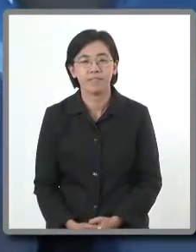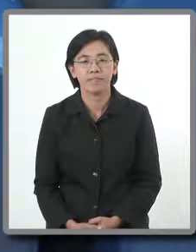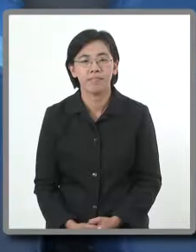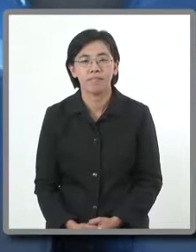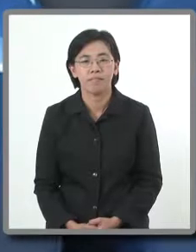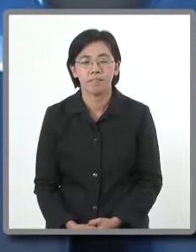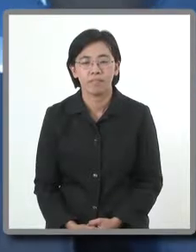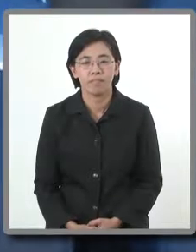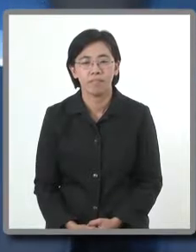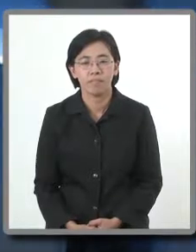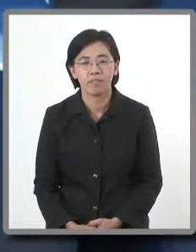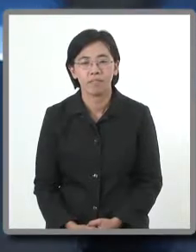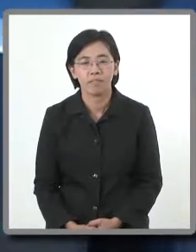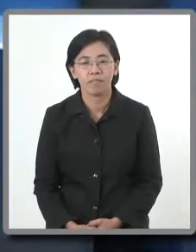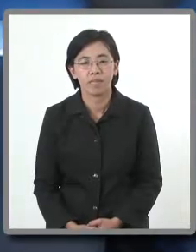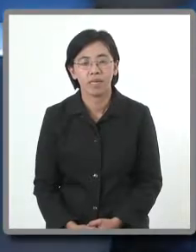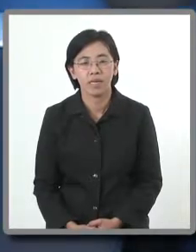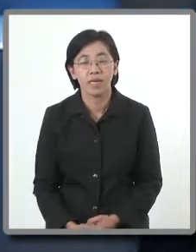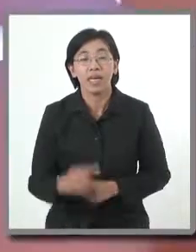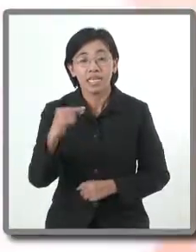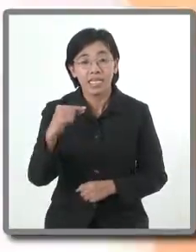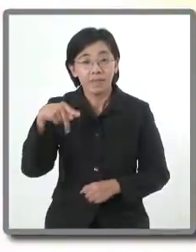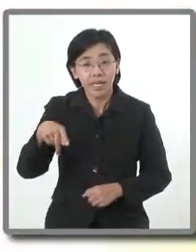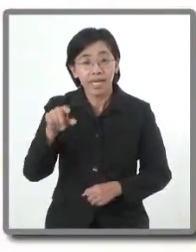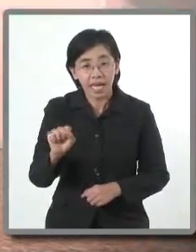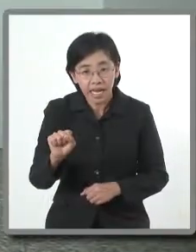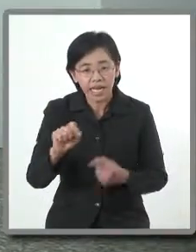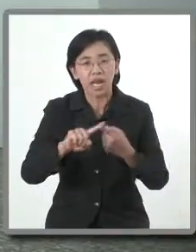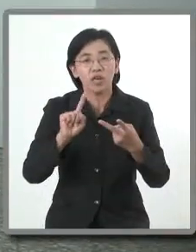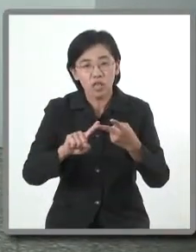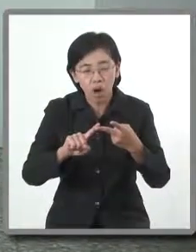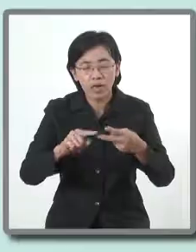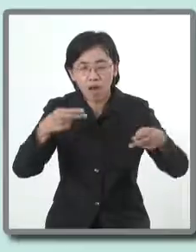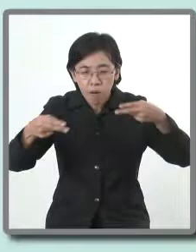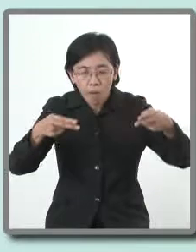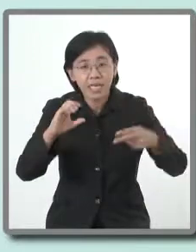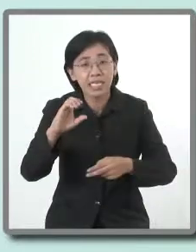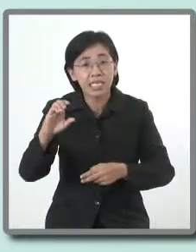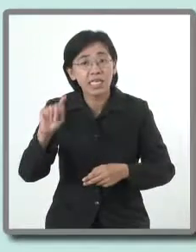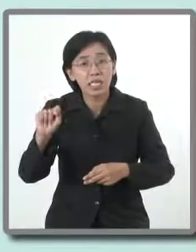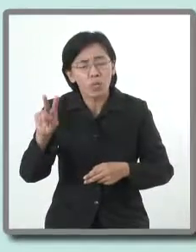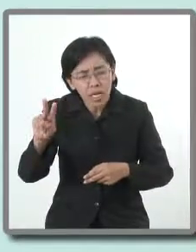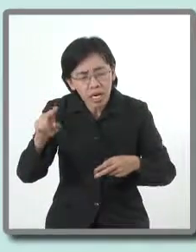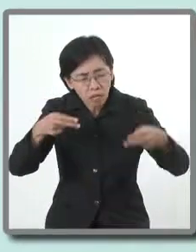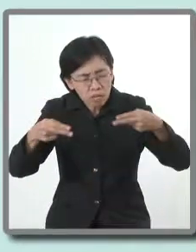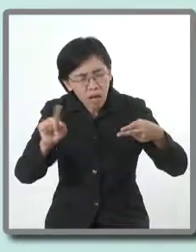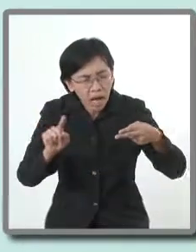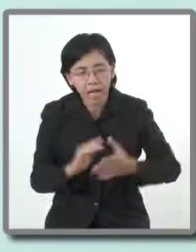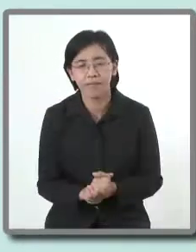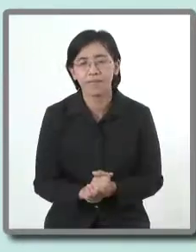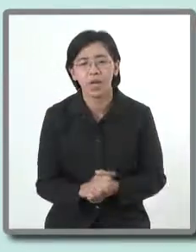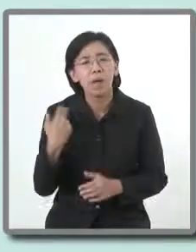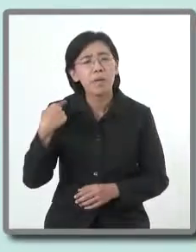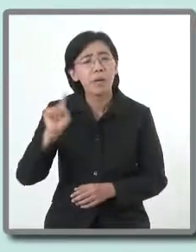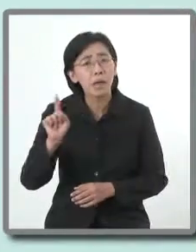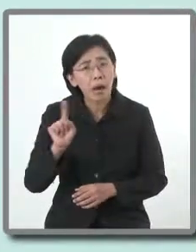เมื่อกี้ท่านพูดถึงเรื่อง GPS ครับ GPS แล้วก็กล้องวงจรปิด ครับ ท่านช่วยเล่าให้ฟังหน่อยสิคะว่ามีจะมีประโยชน์ยัง